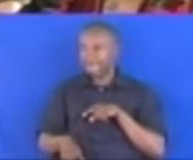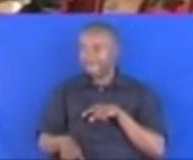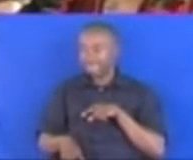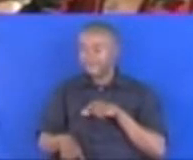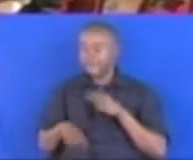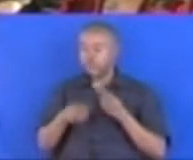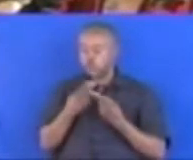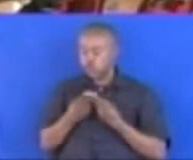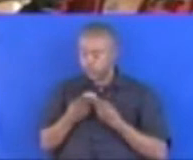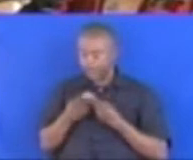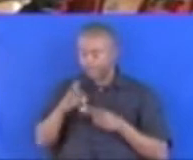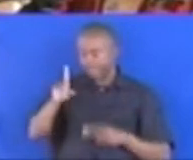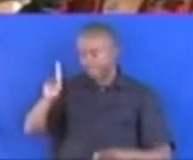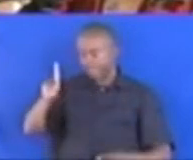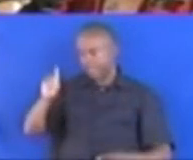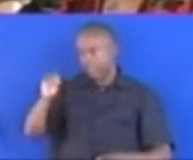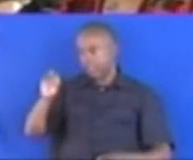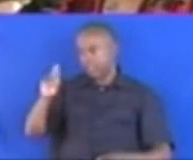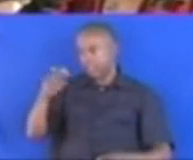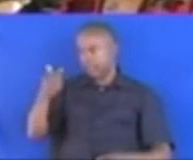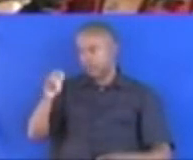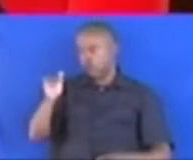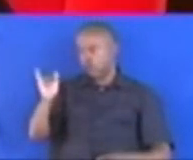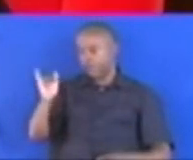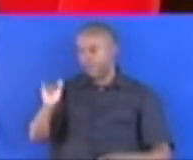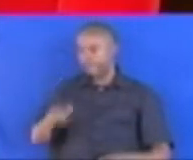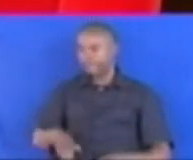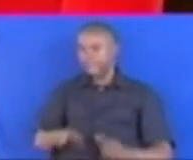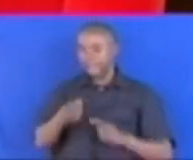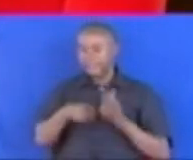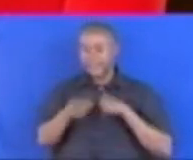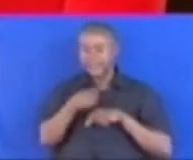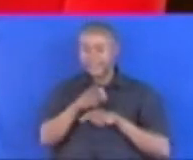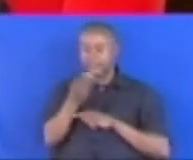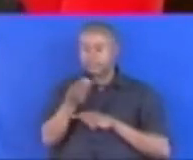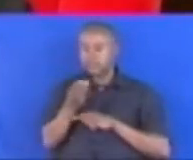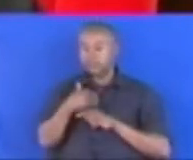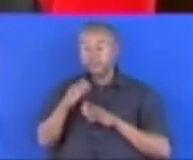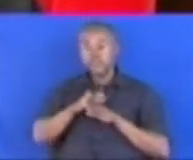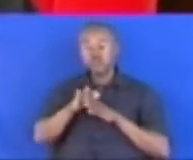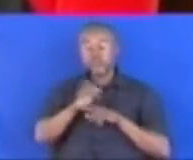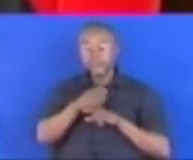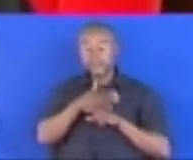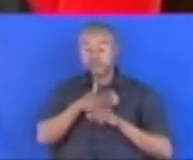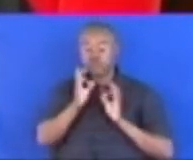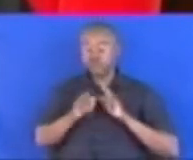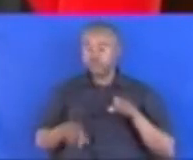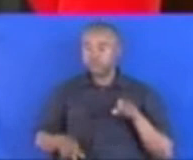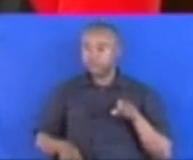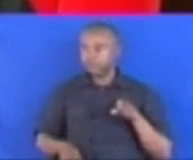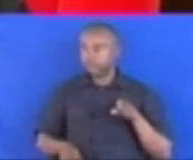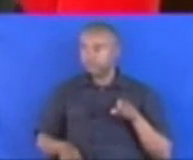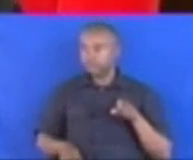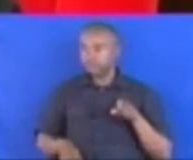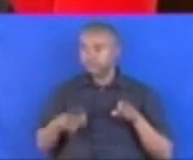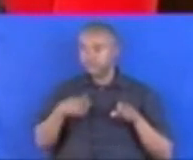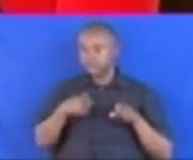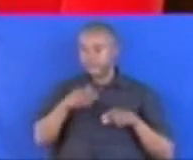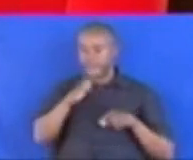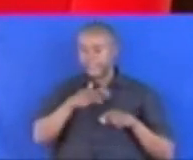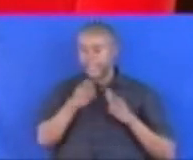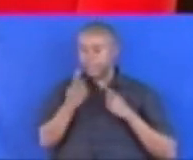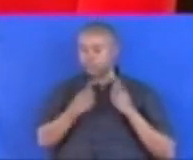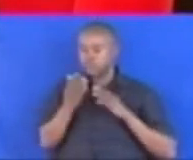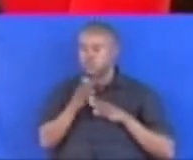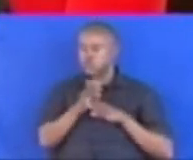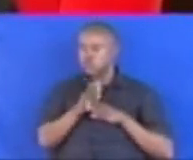Dr. Dorothy pamoja na Naibu Waziri. Kwa dakika chache sana, nizitumie dakika zangu vizuri. Nataka kuzungumza kwa habari